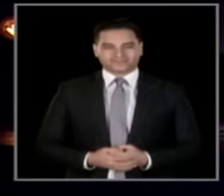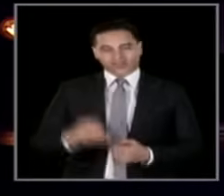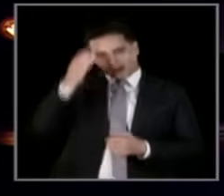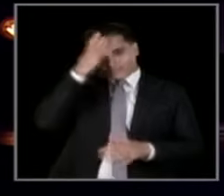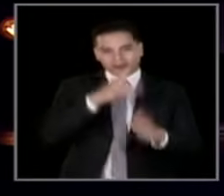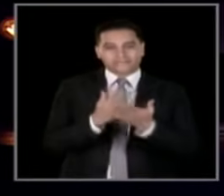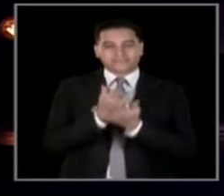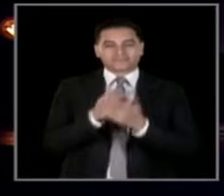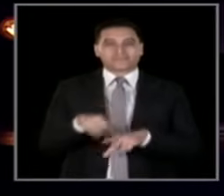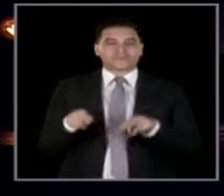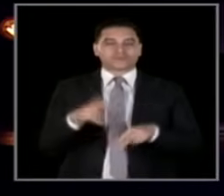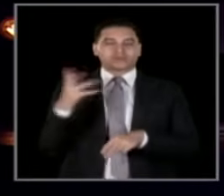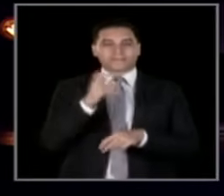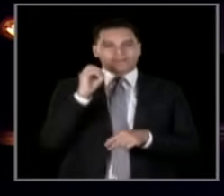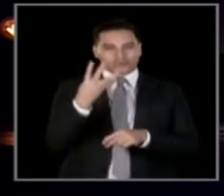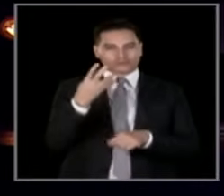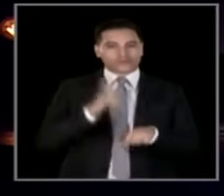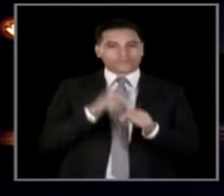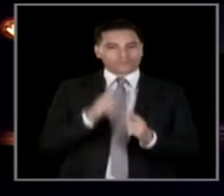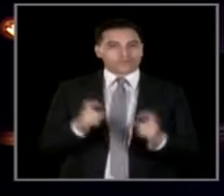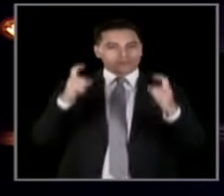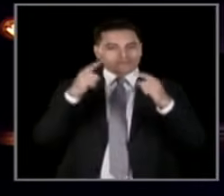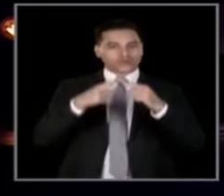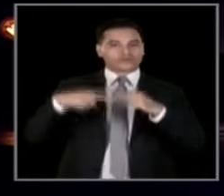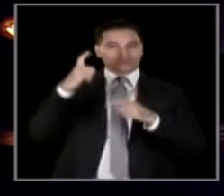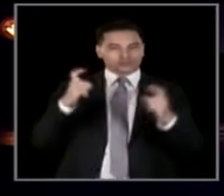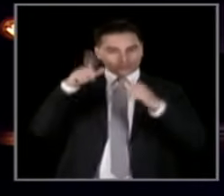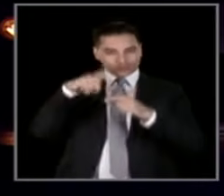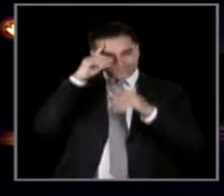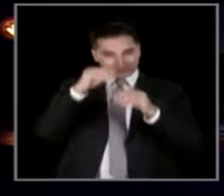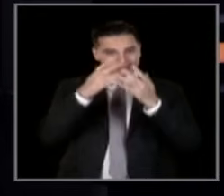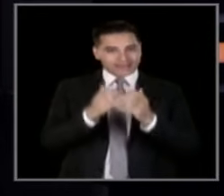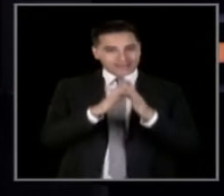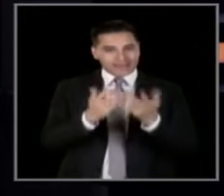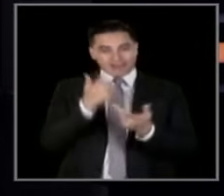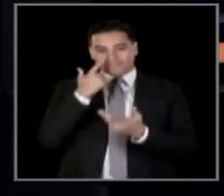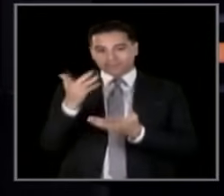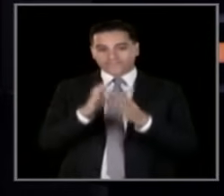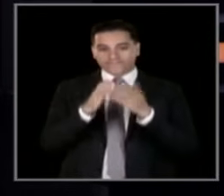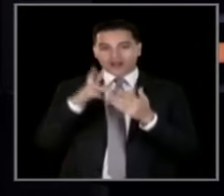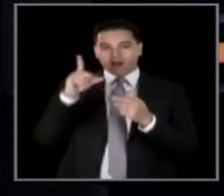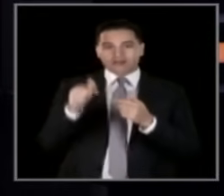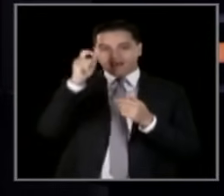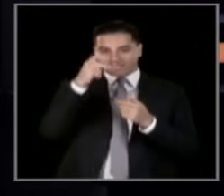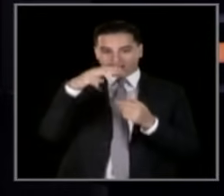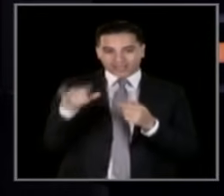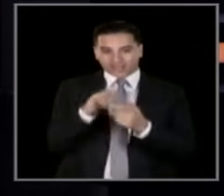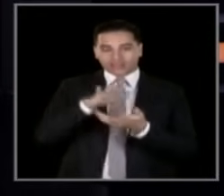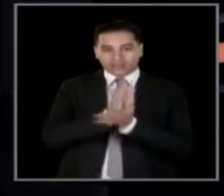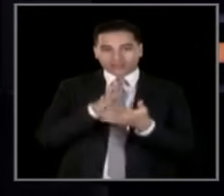عباقرة المدارس الموسم الـ14 مباراة في دور الـ16، وهفكركم بالنتيجة. الرفعي طنطا الغربية